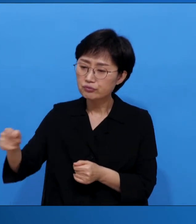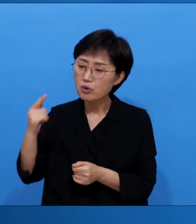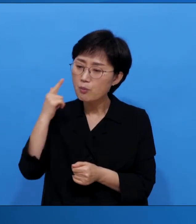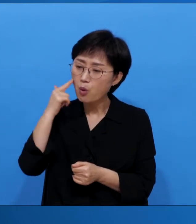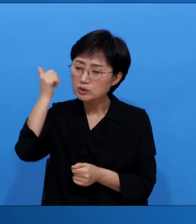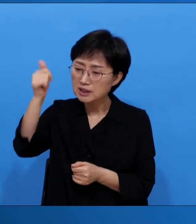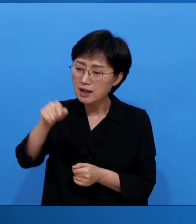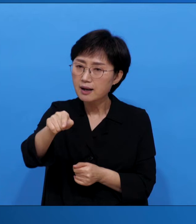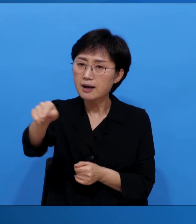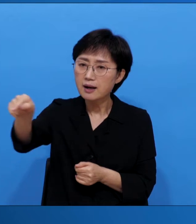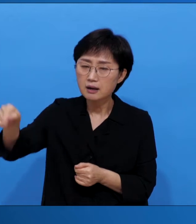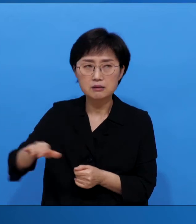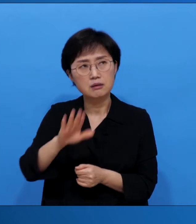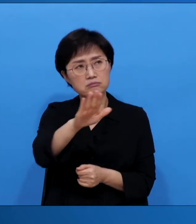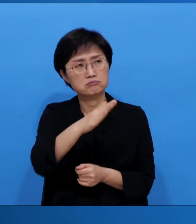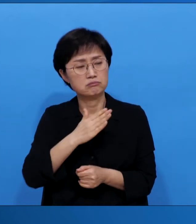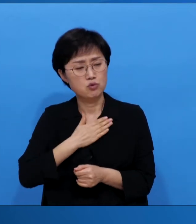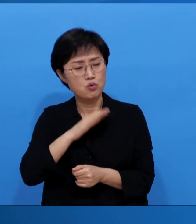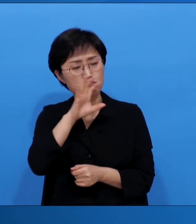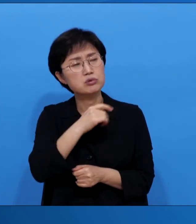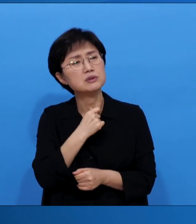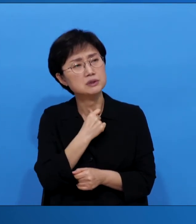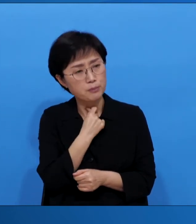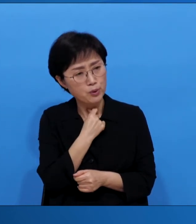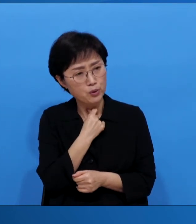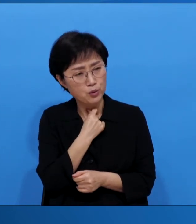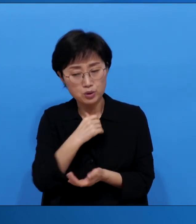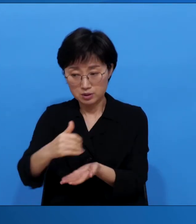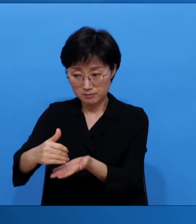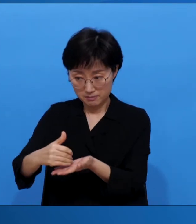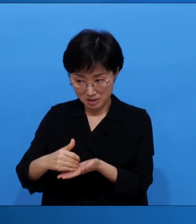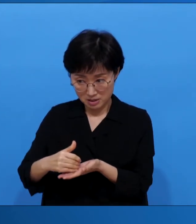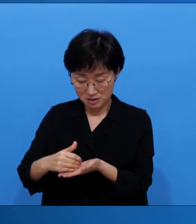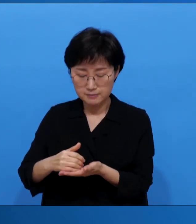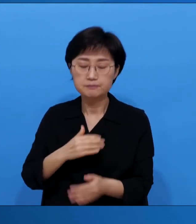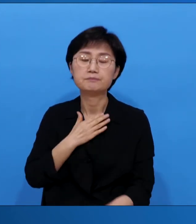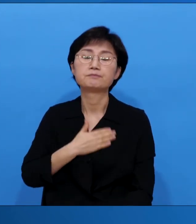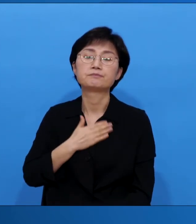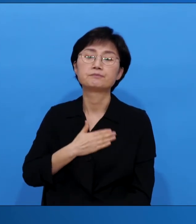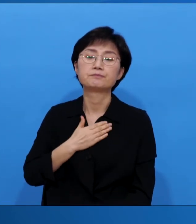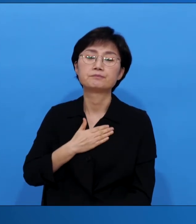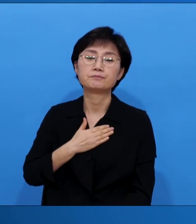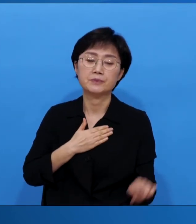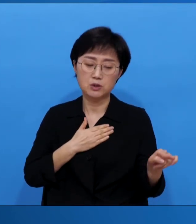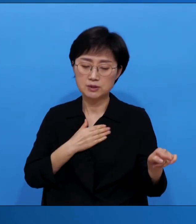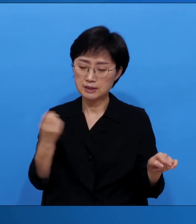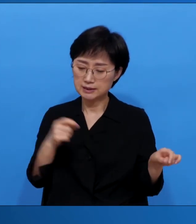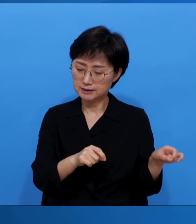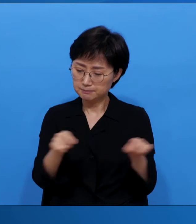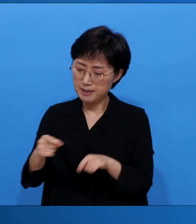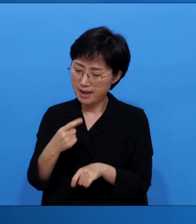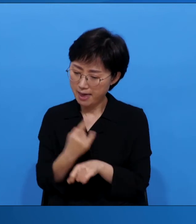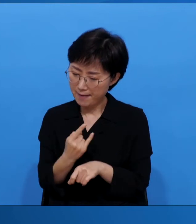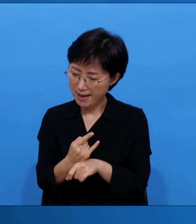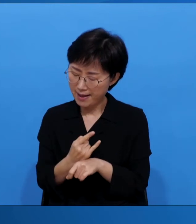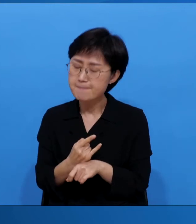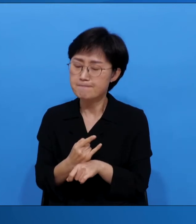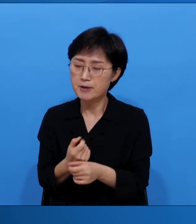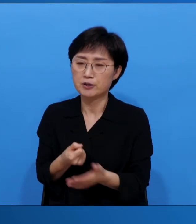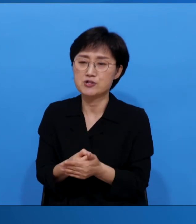목사님들이 훈련을 받고 싶다. 이렇게 나와서 이걸 다시 해야 되겠다 시작한 게 이 책이란